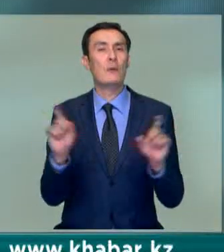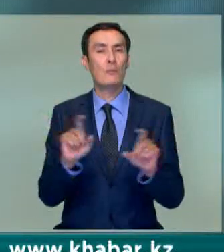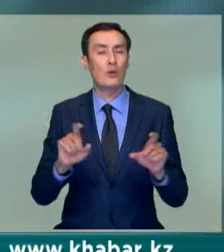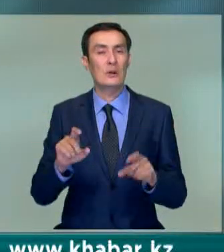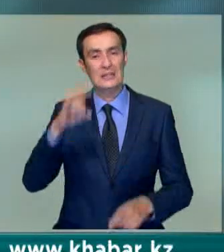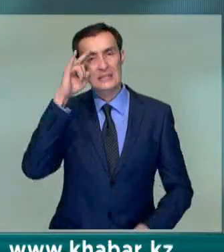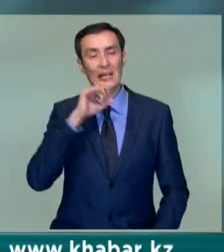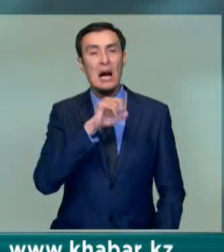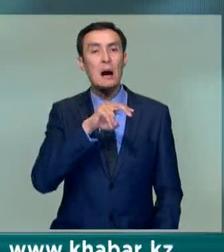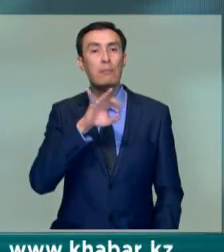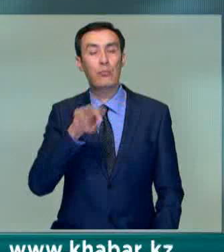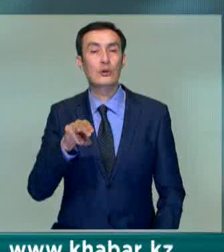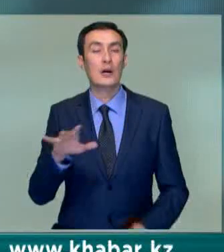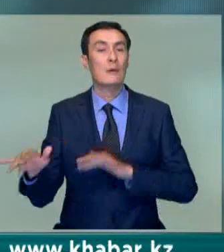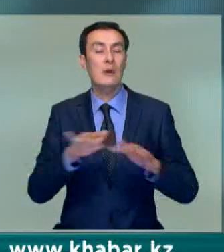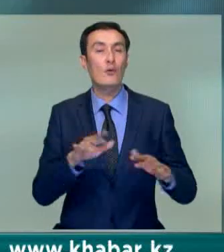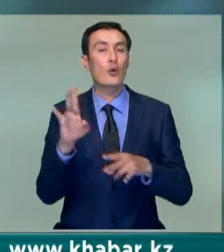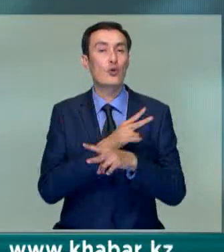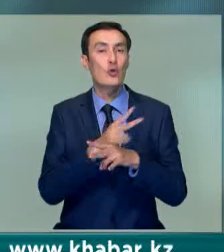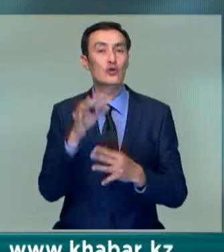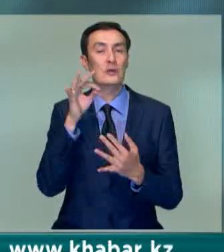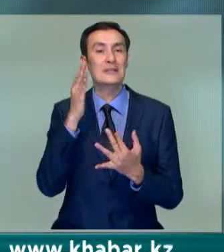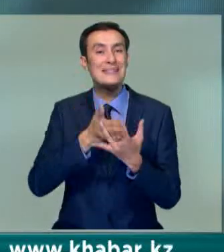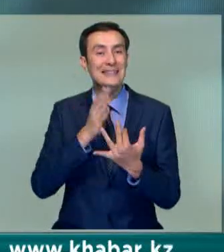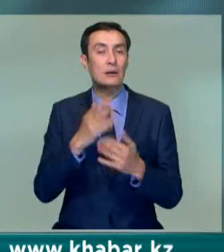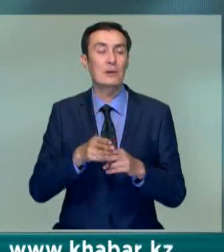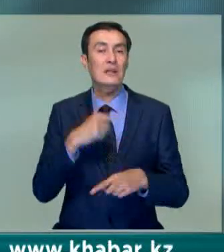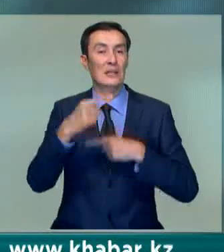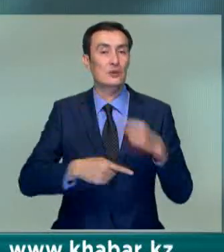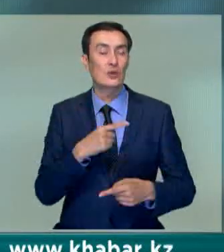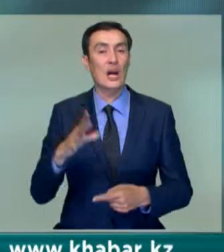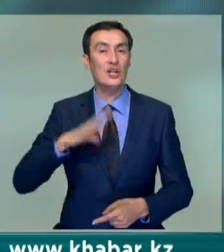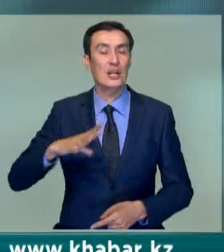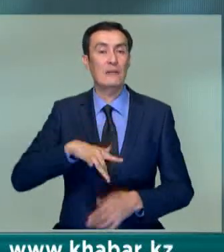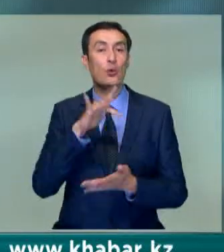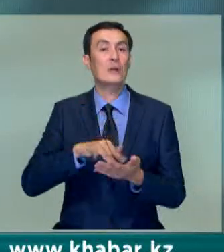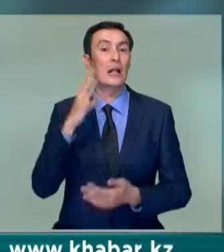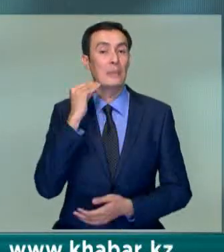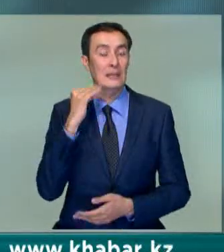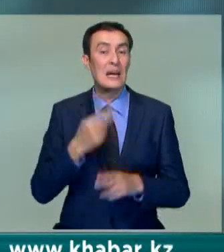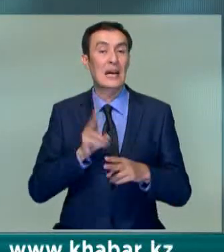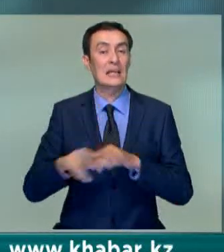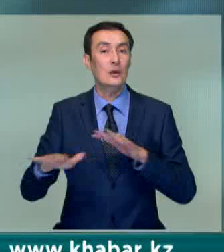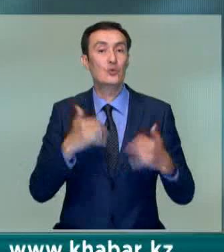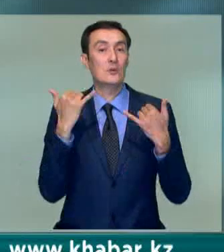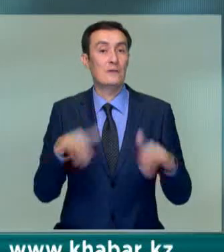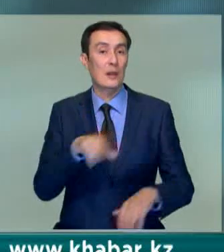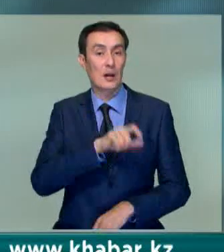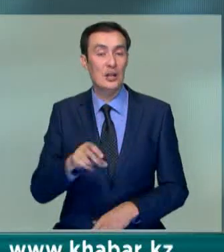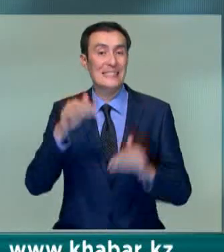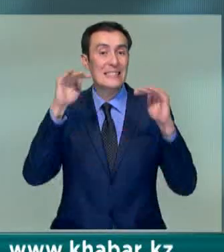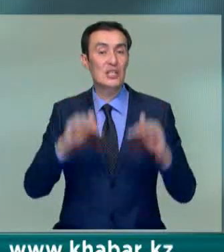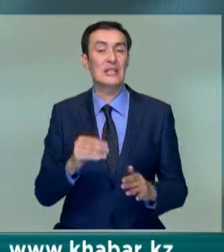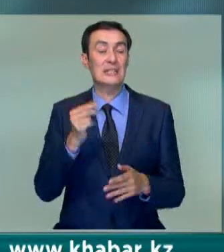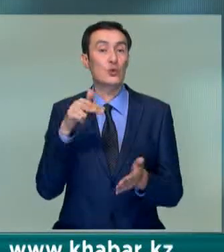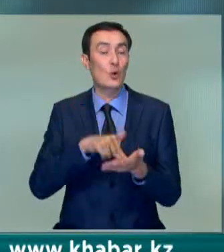страны «Апорт» провел ночь скидок, ставшую уже традиционной и самой ожидаемой для алматинцев. Эта акция удивила горожан снижением цен